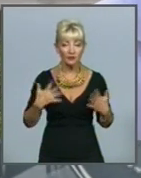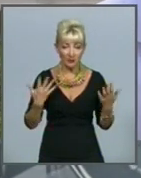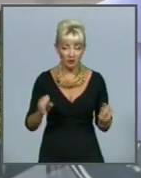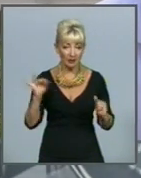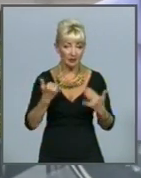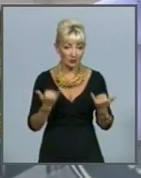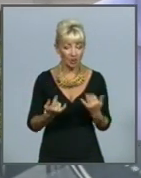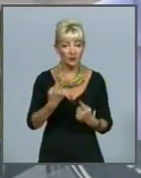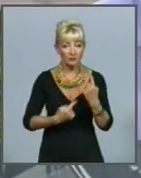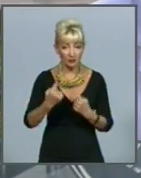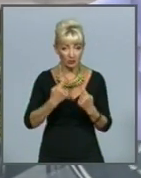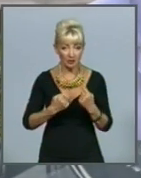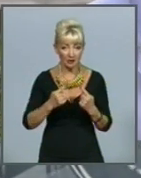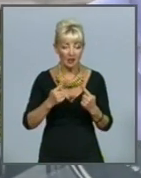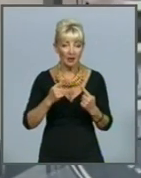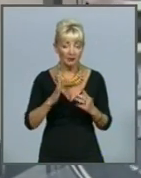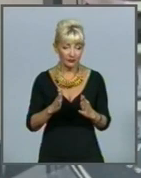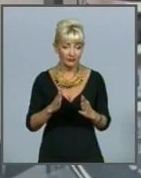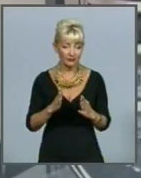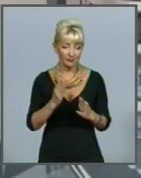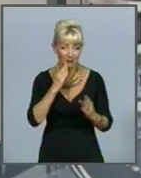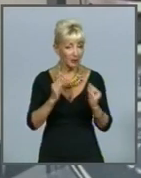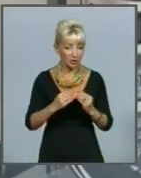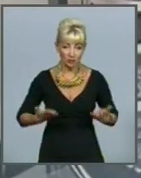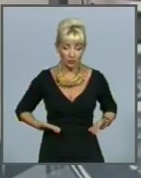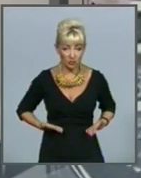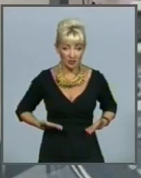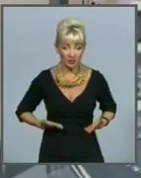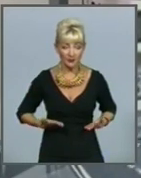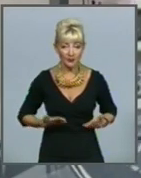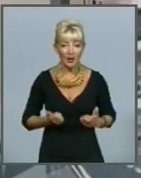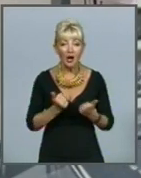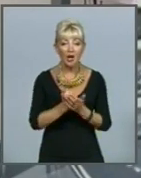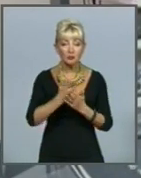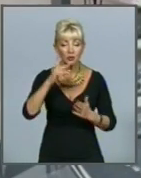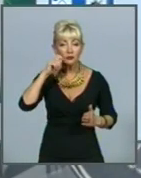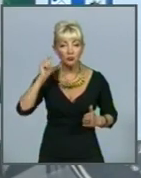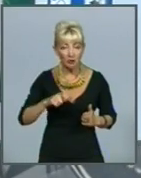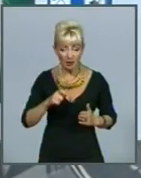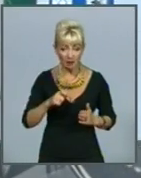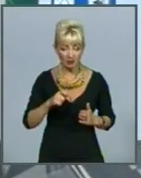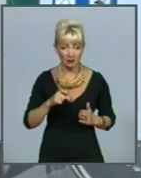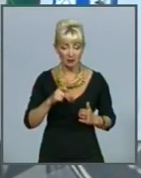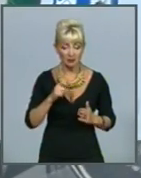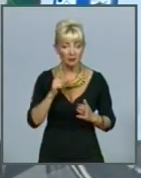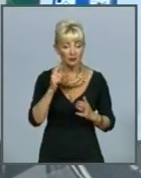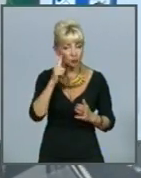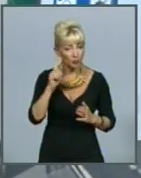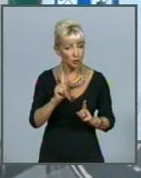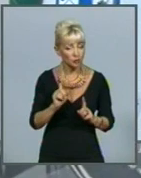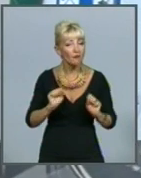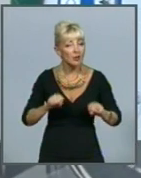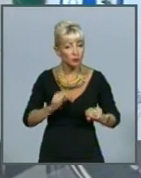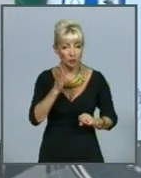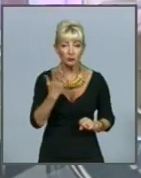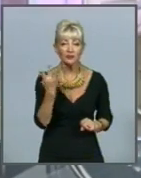вернулись в общий строй жизни в городе Харькове. Оскільки в Україні не виключають другої хвилі пандемії, у Харкові для